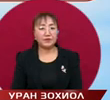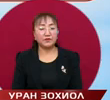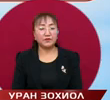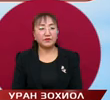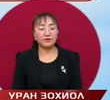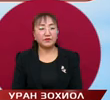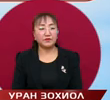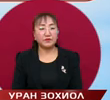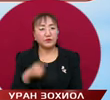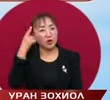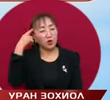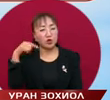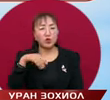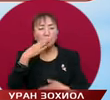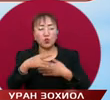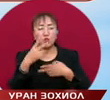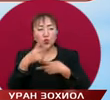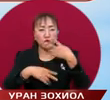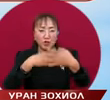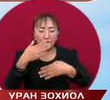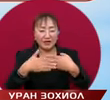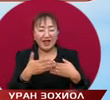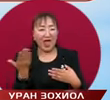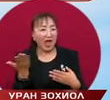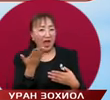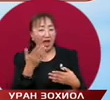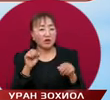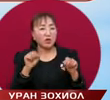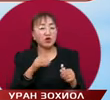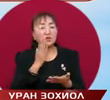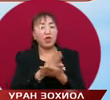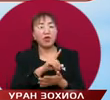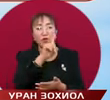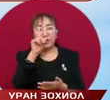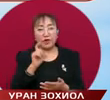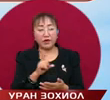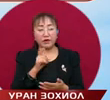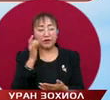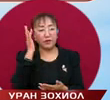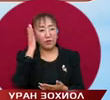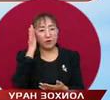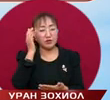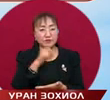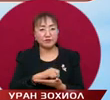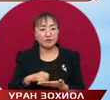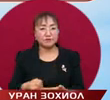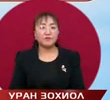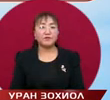Зохиолын үйл явдал хаан болж байна вэ? Зохиолын үг хэллэгээр батлая.